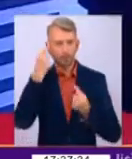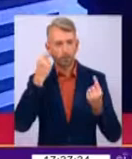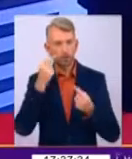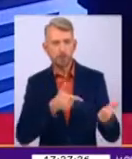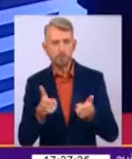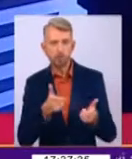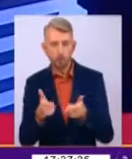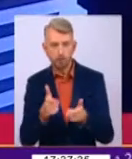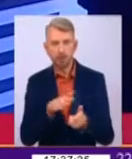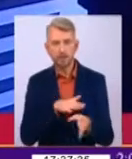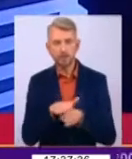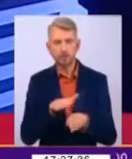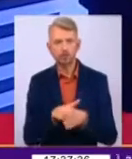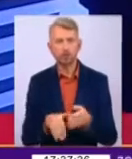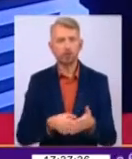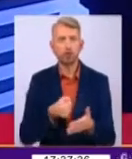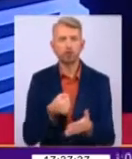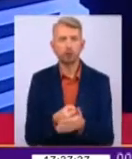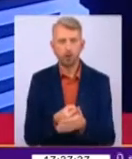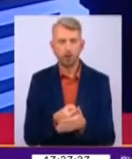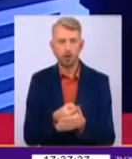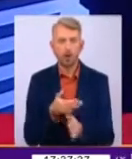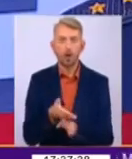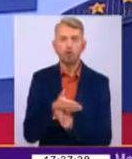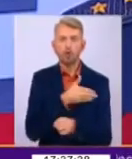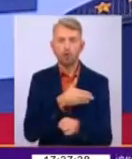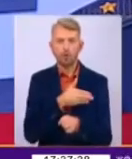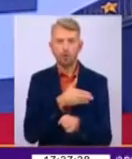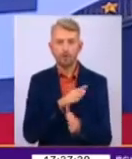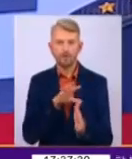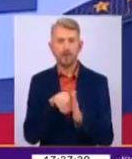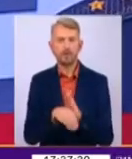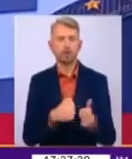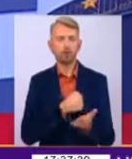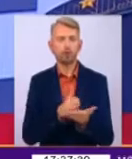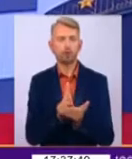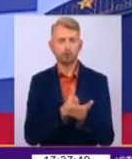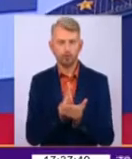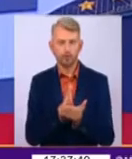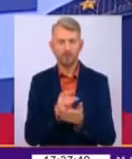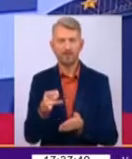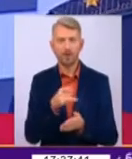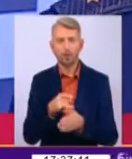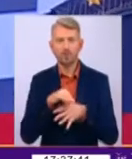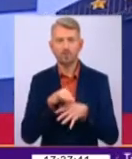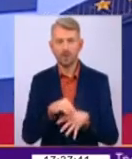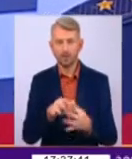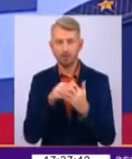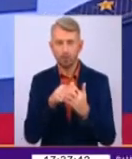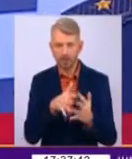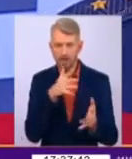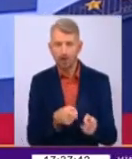підготовка здійснювалася до введення військовослужбовця в район введення бойових дій, в